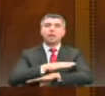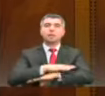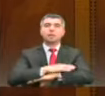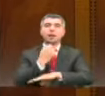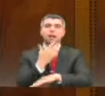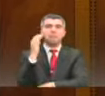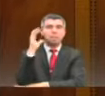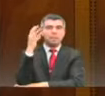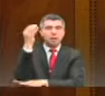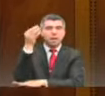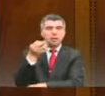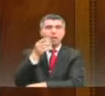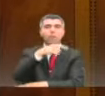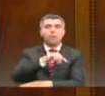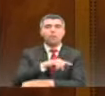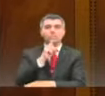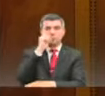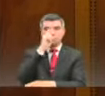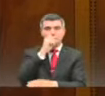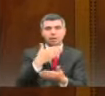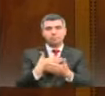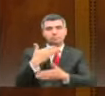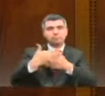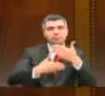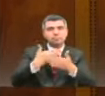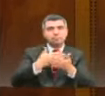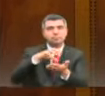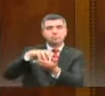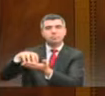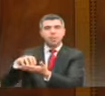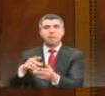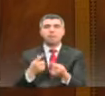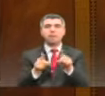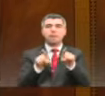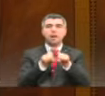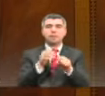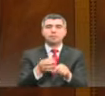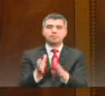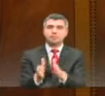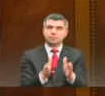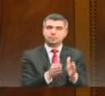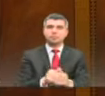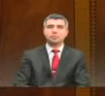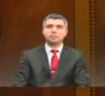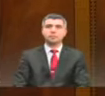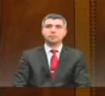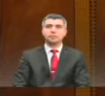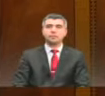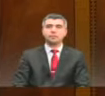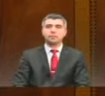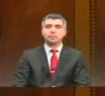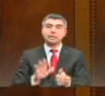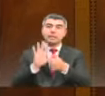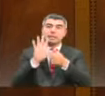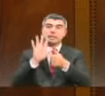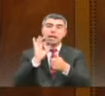للبيئة الطبيعية والخصوصيات المعمارية لكل منطقة. المحور السادس البند السادس والأخير في